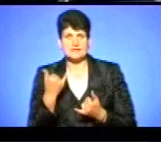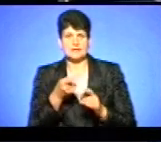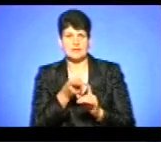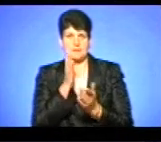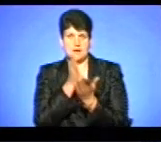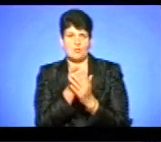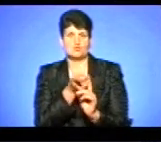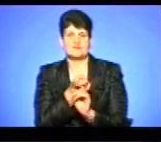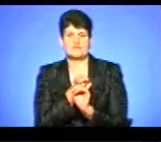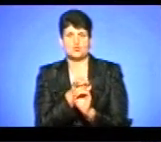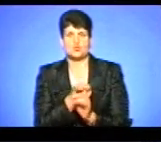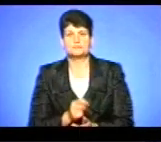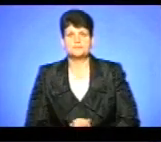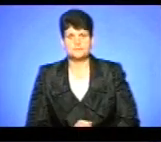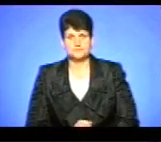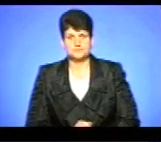зв'язку.